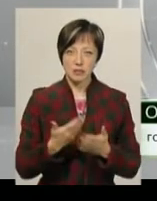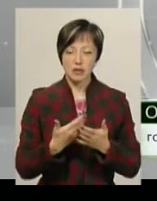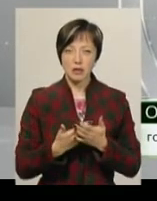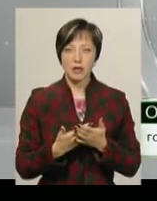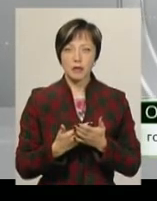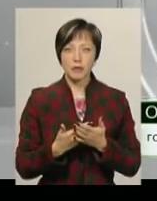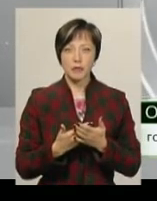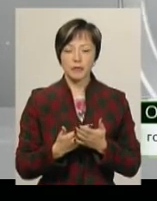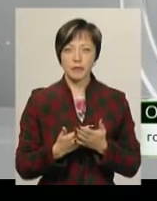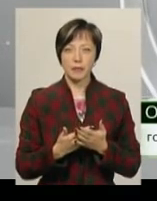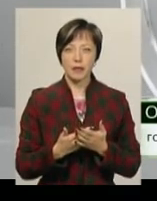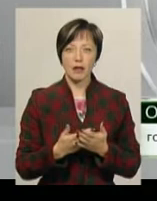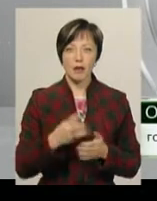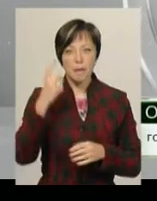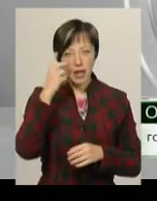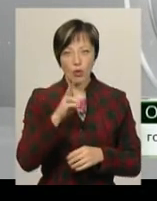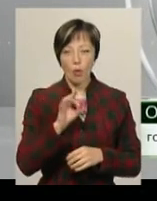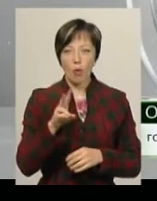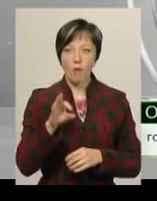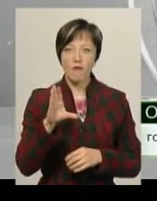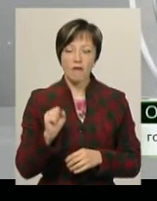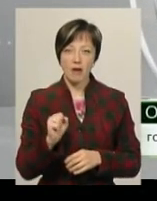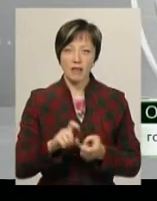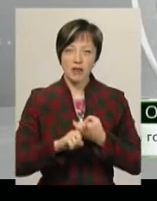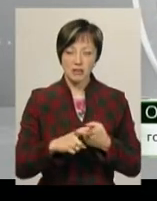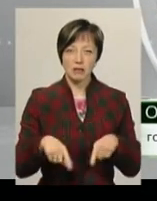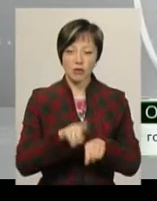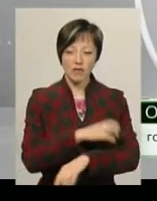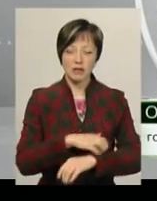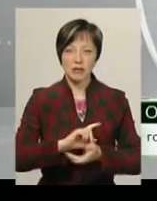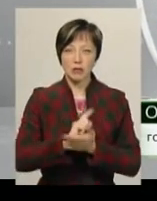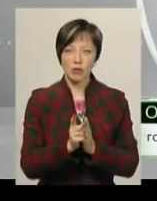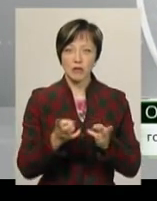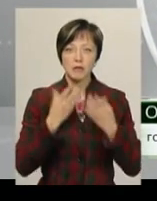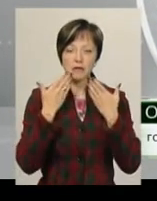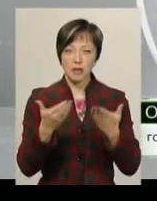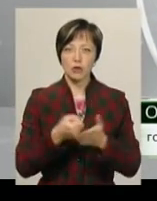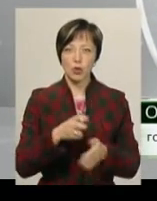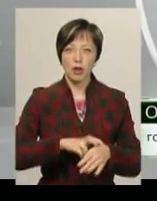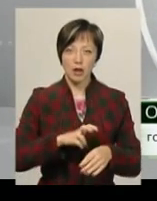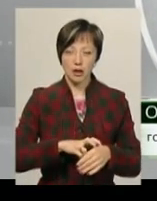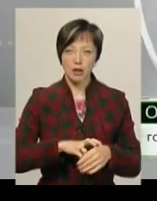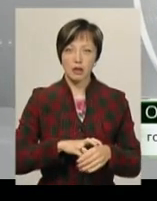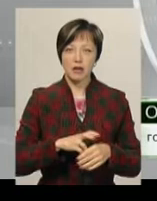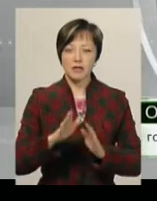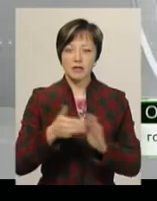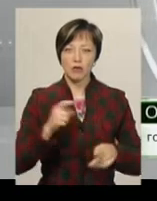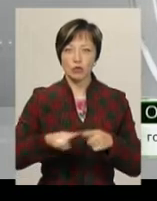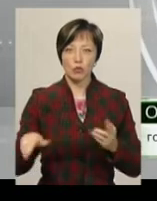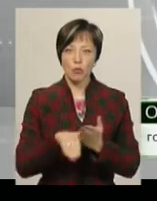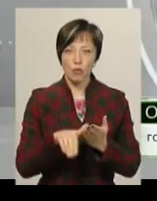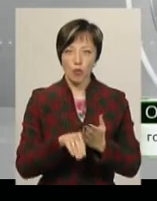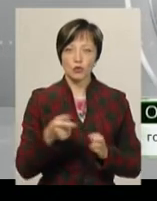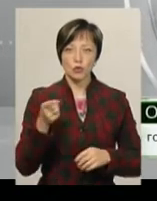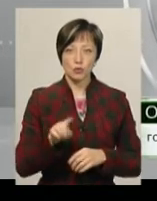інтеравірусну інфекцію, ну, мінгококова теж може давати висипку. В таких випадках терміново треба звертатися до лікаря, визивати швидку,